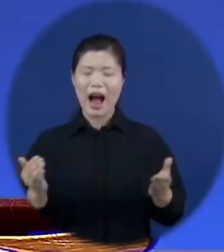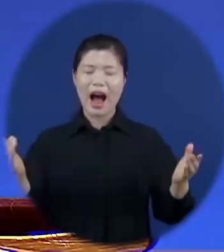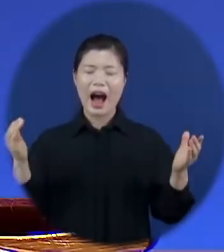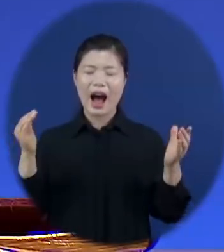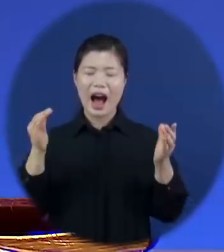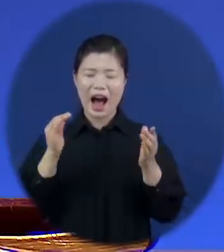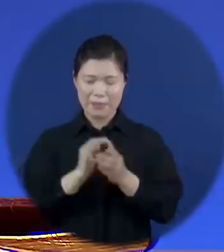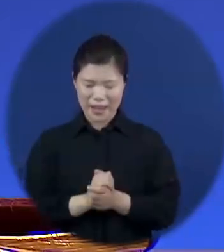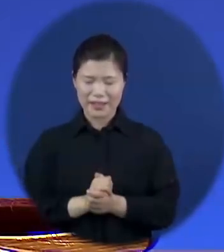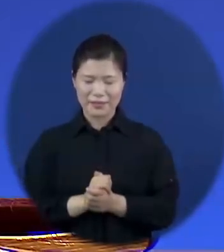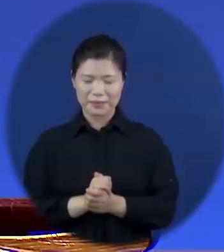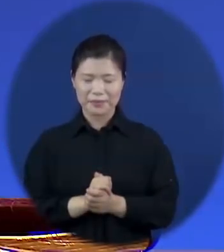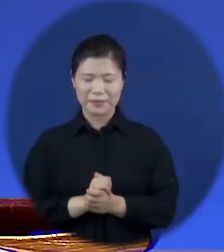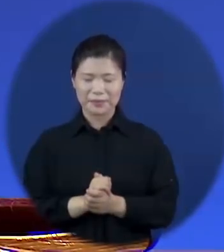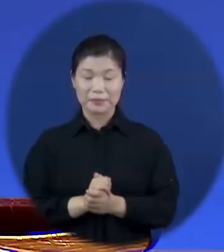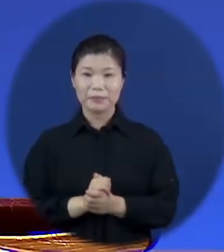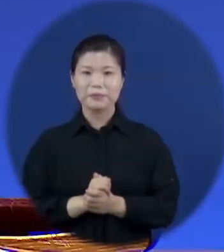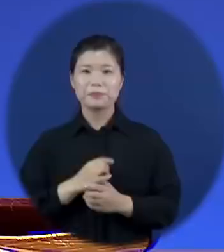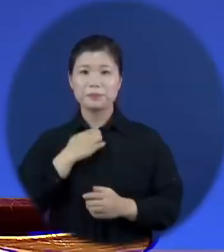기도드리옵나이다. 아멘.